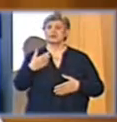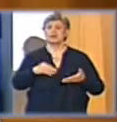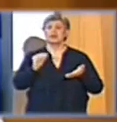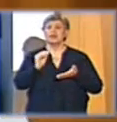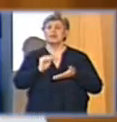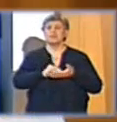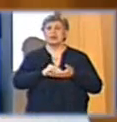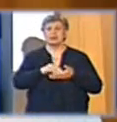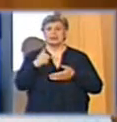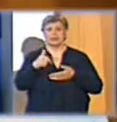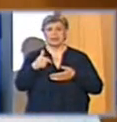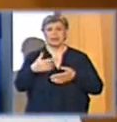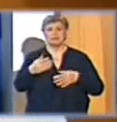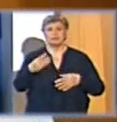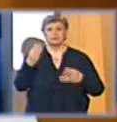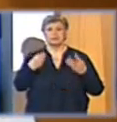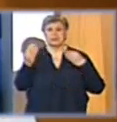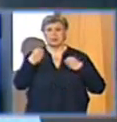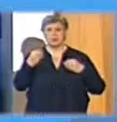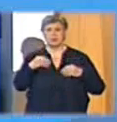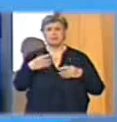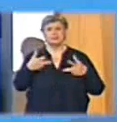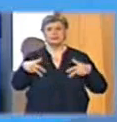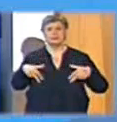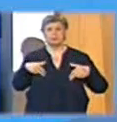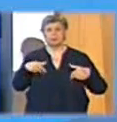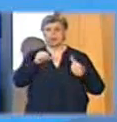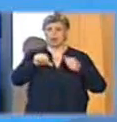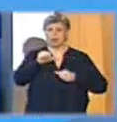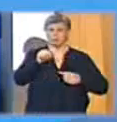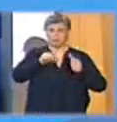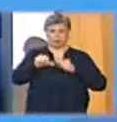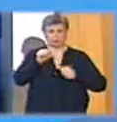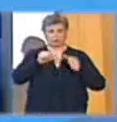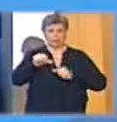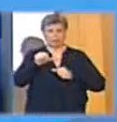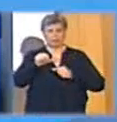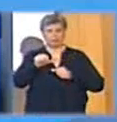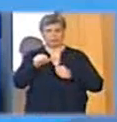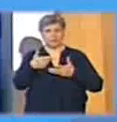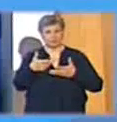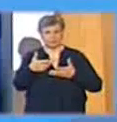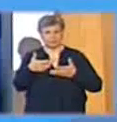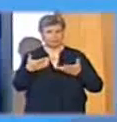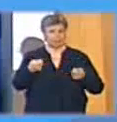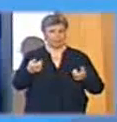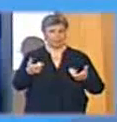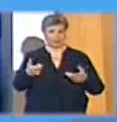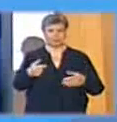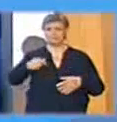τις τελευταίες μέρες. Αυτό σας απαντώ εύκολα όχι. Και περνάω στο πρώτο